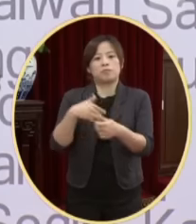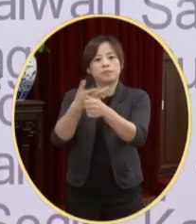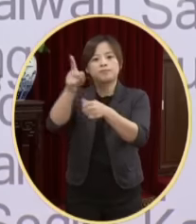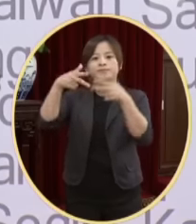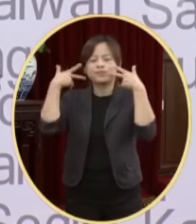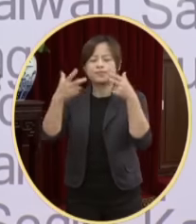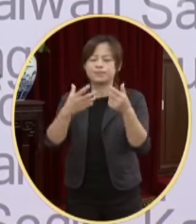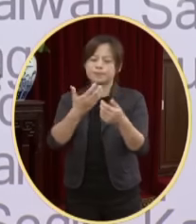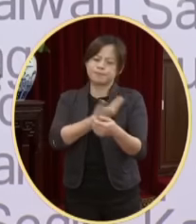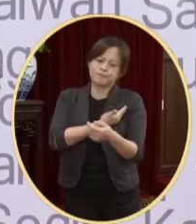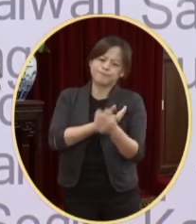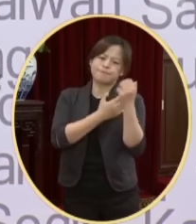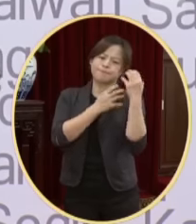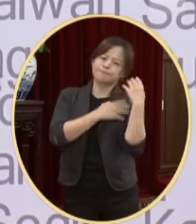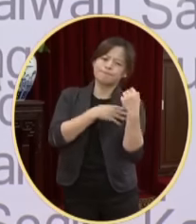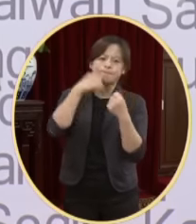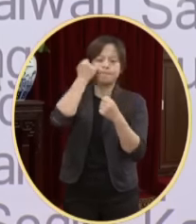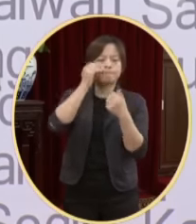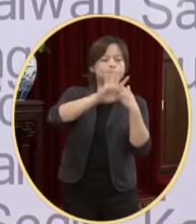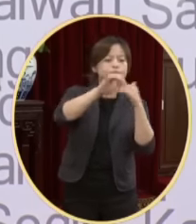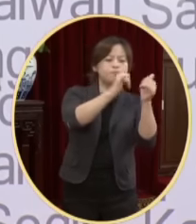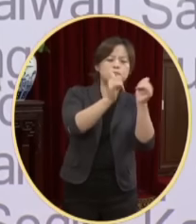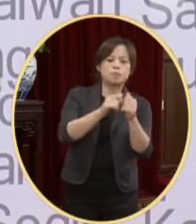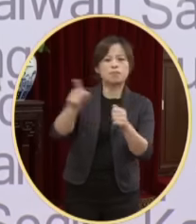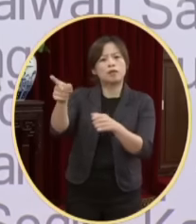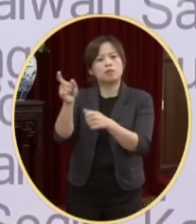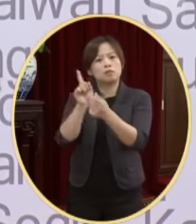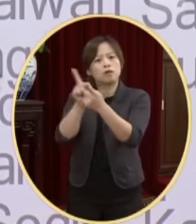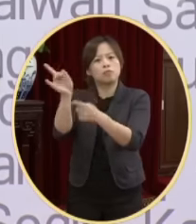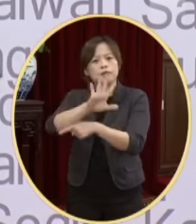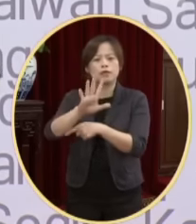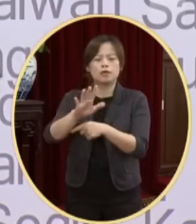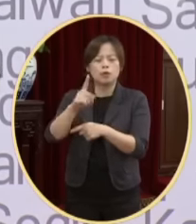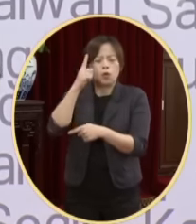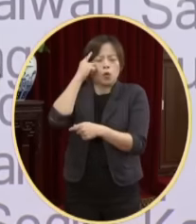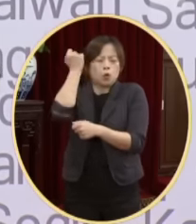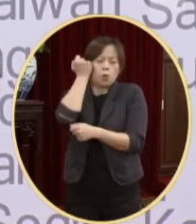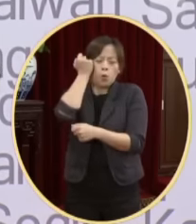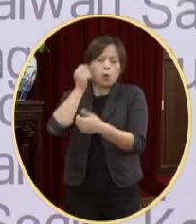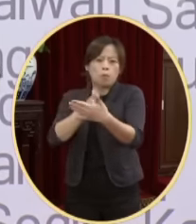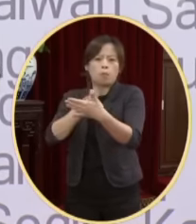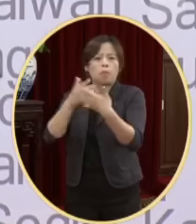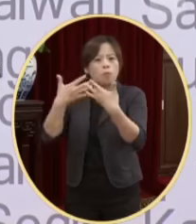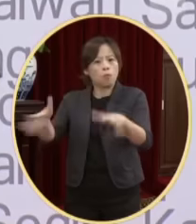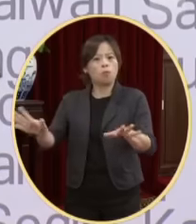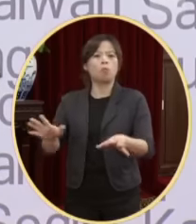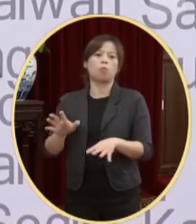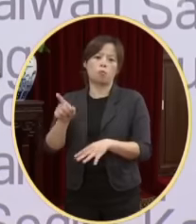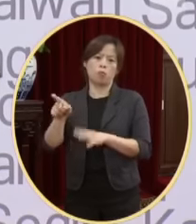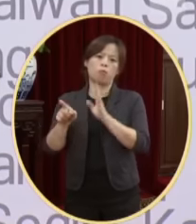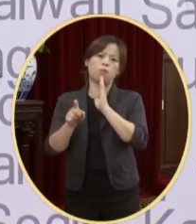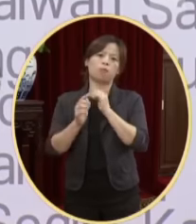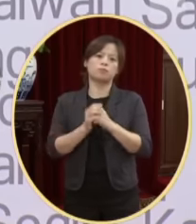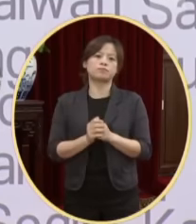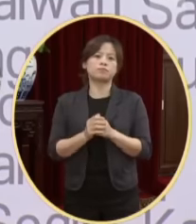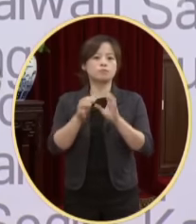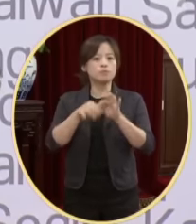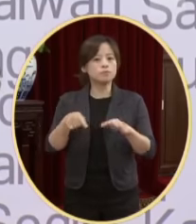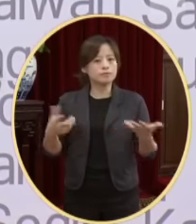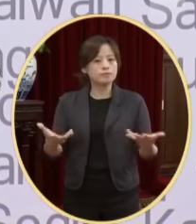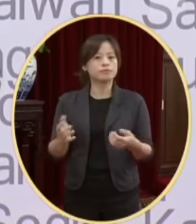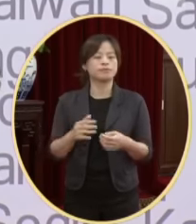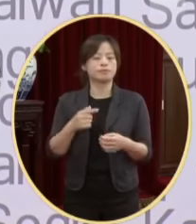住民族承受了一些其他族群没有经历过、感受过的痛苦和挫折。为